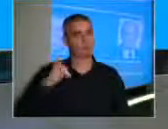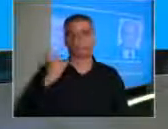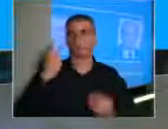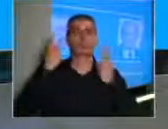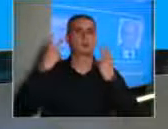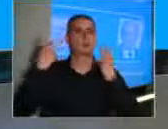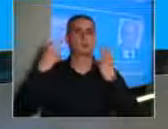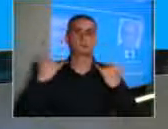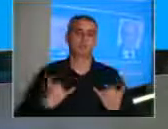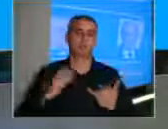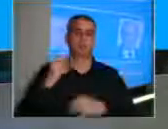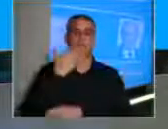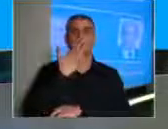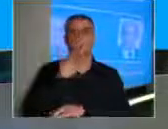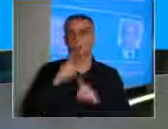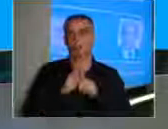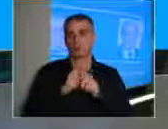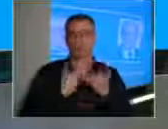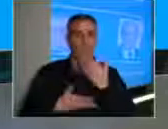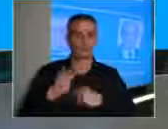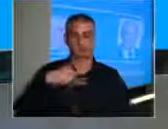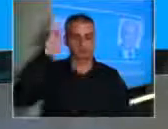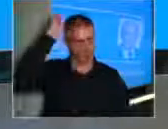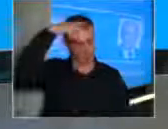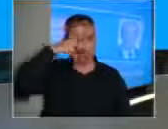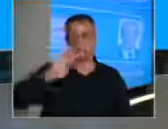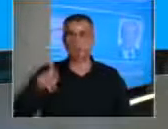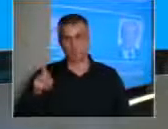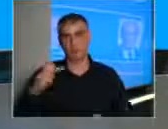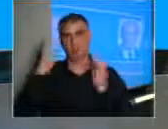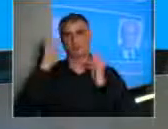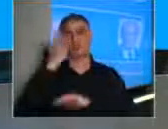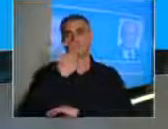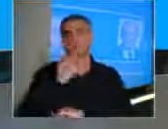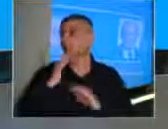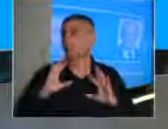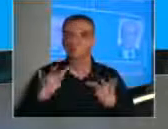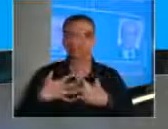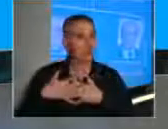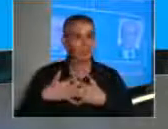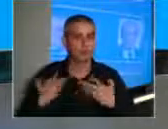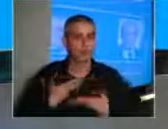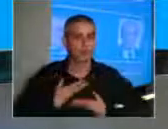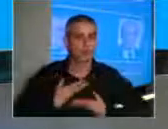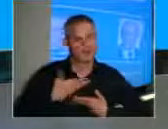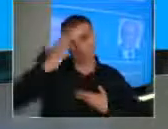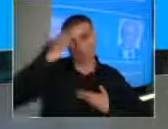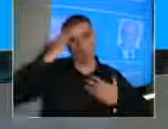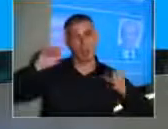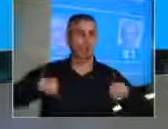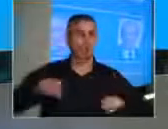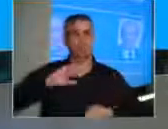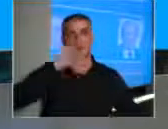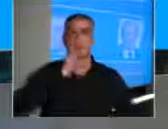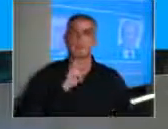נכס מדיני היום של מדינת ישראל, כמו שיחסים בין טראמפ לנתניהו זה נכס של מדינת ישראל. מה ארצות הברית מקבלת מהכרה בריבונות